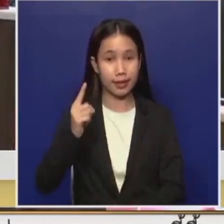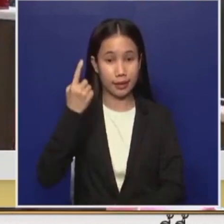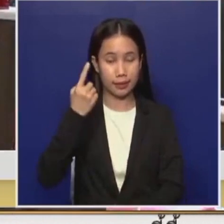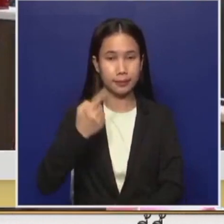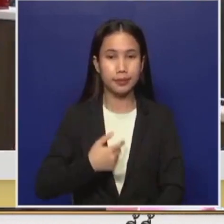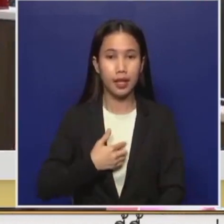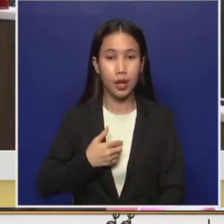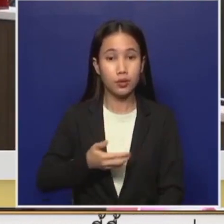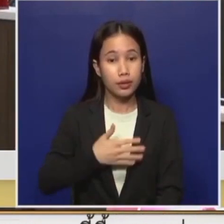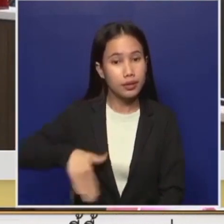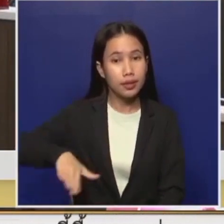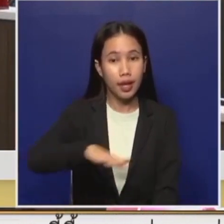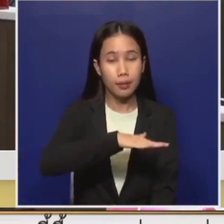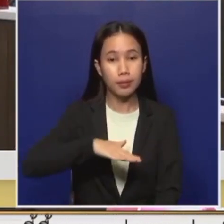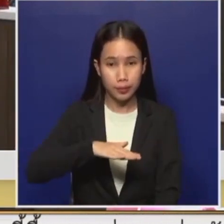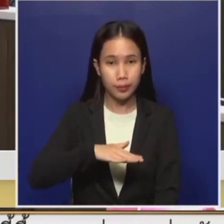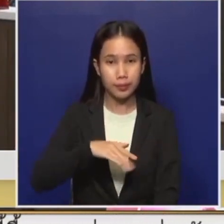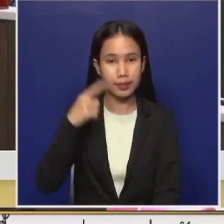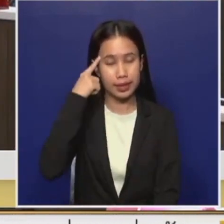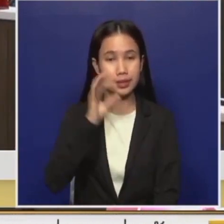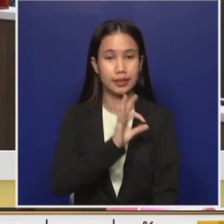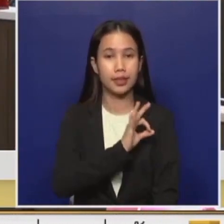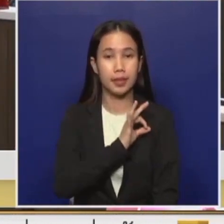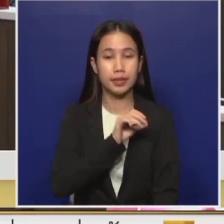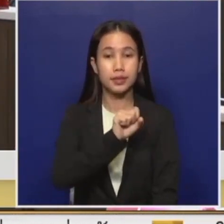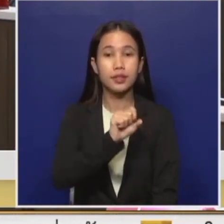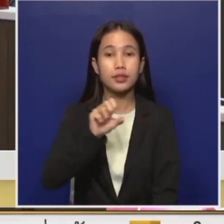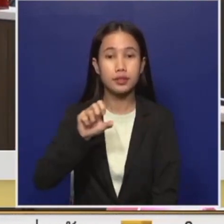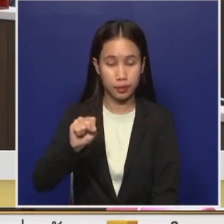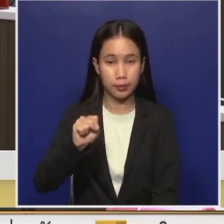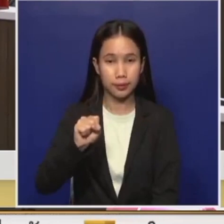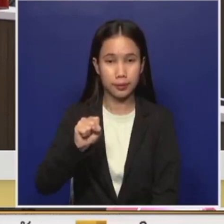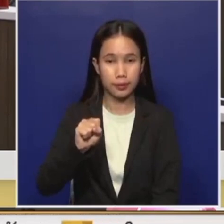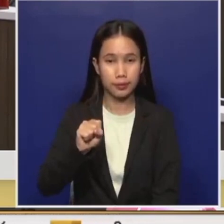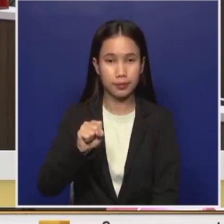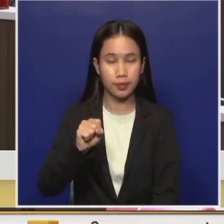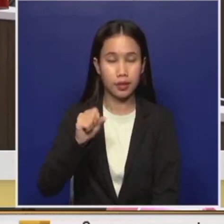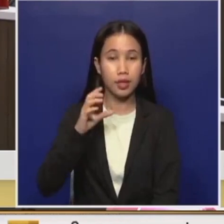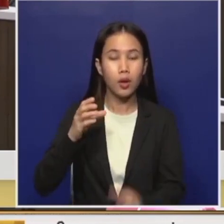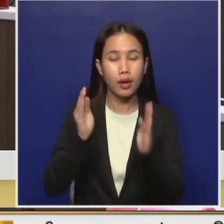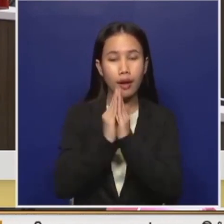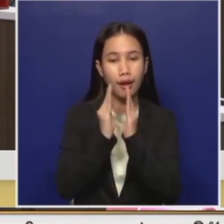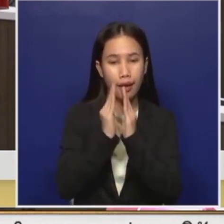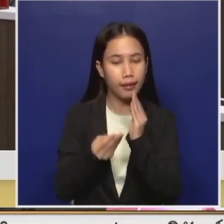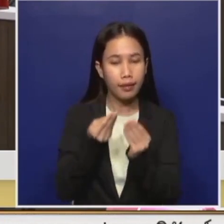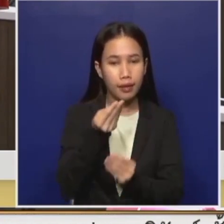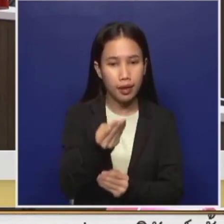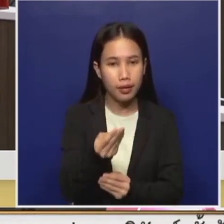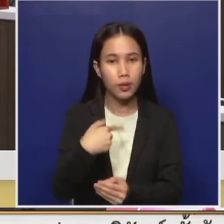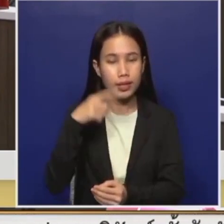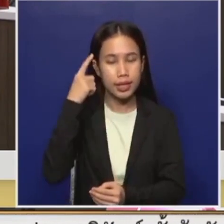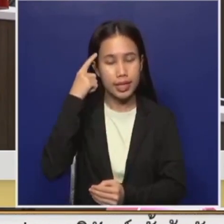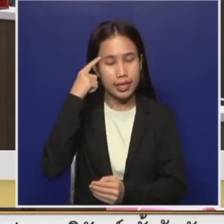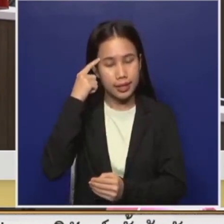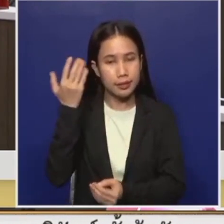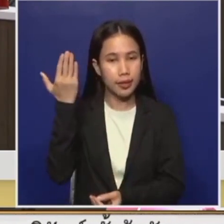และพวกเรานะในภาณะสมชิกสภาพุทธนรัสดรที่จะตองลงคะแน levenมีจิตสำนึกกลบไปตรก